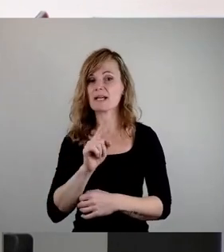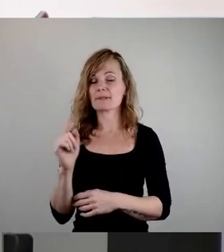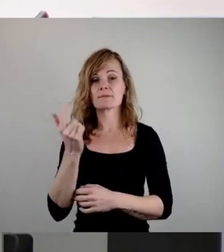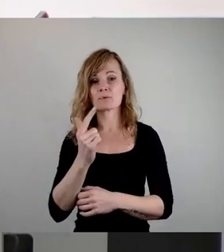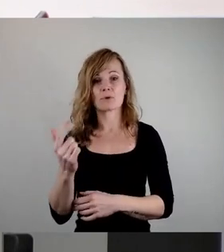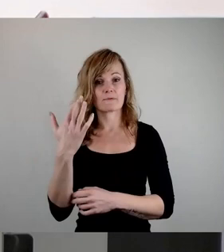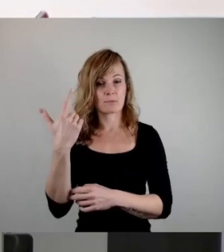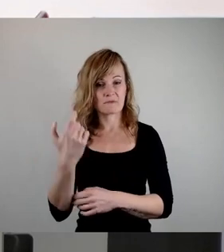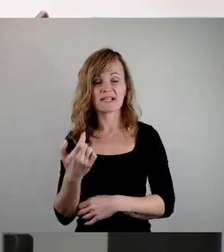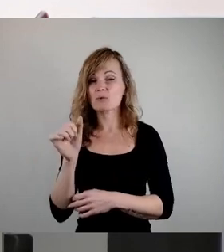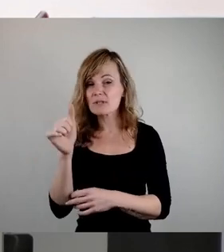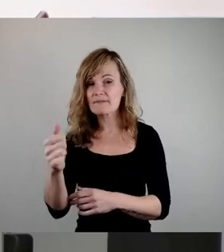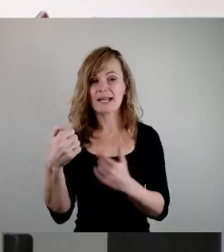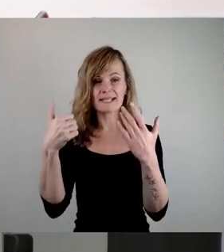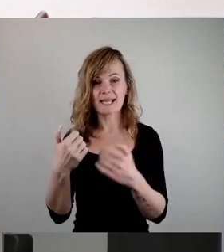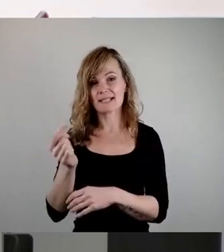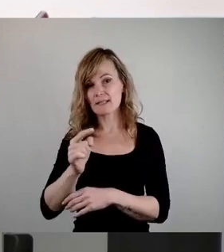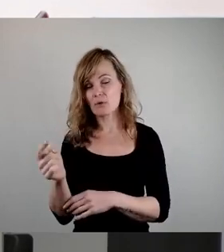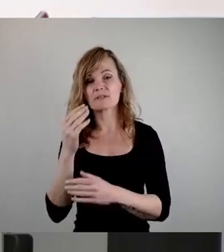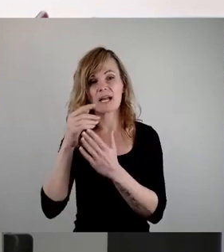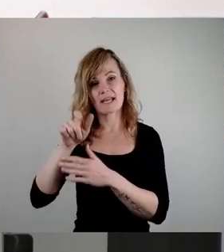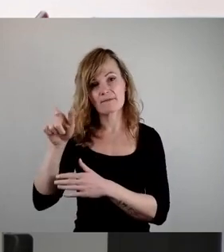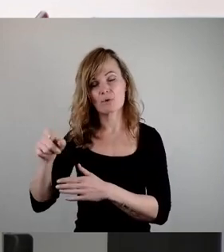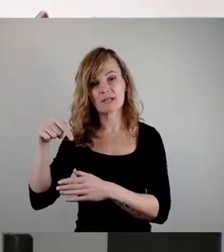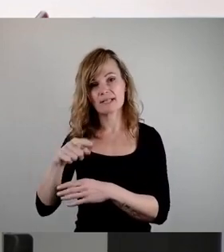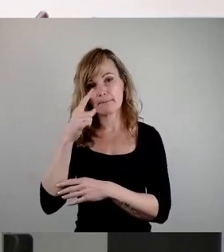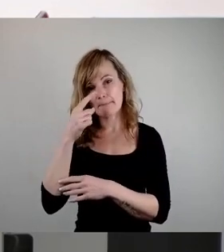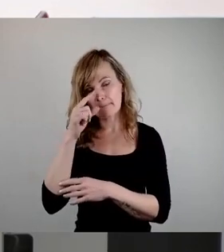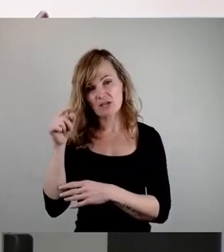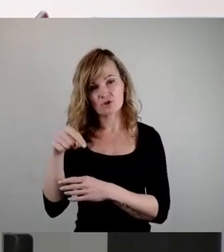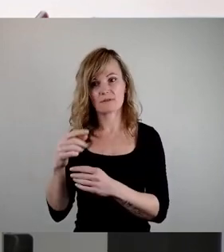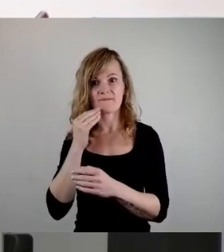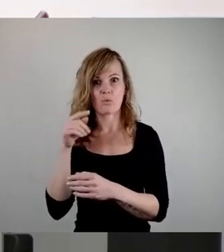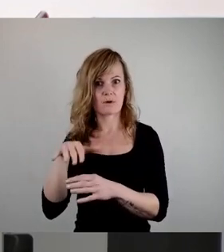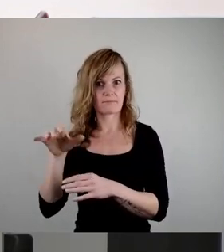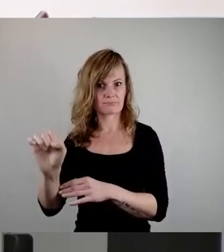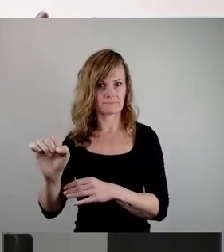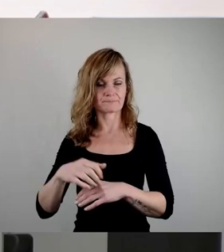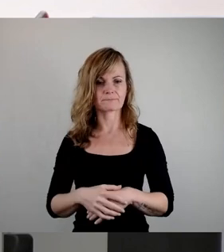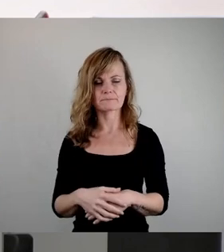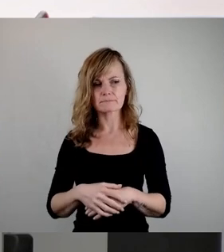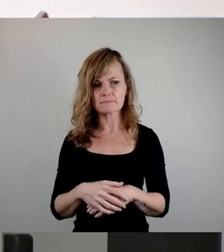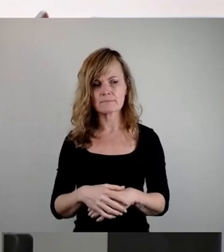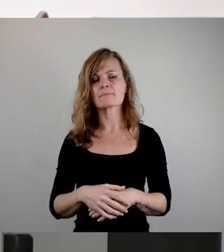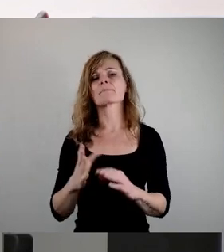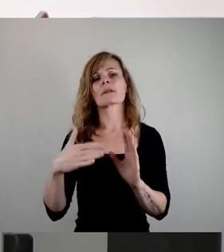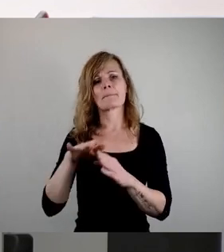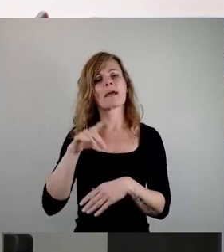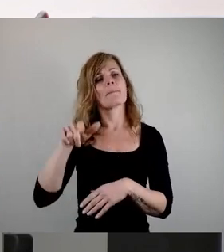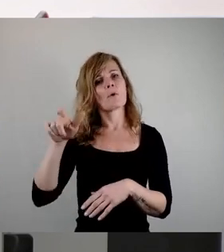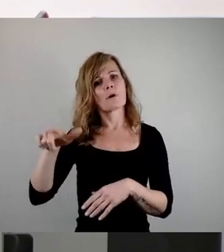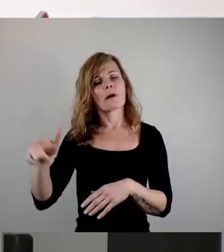2025 ca. 60.000 Einwohner in Pieschen zu Hause sein. Weiterhin nutzen immer mehr Bürger Pieschens das Fahrrad. Jedoch